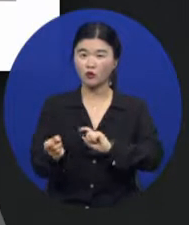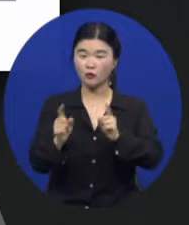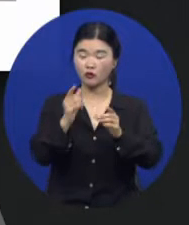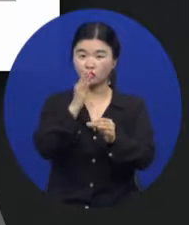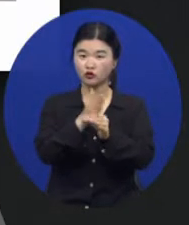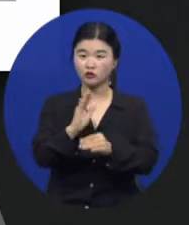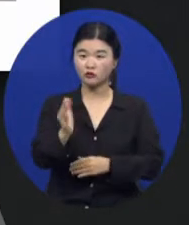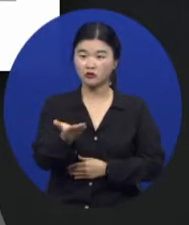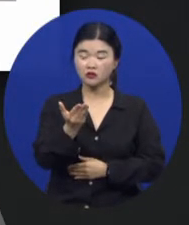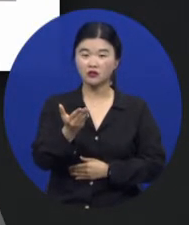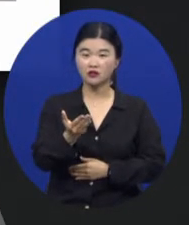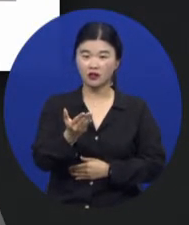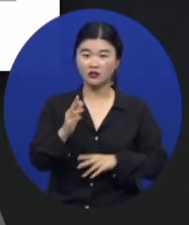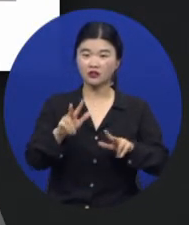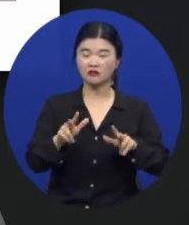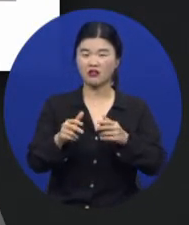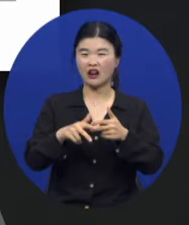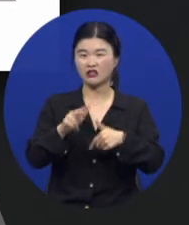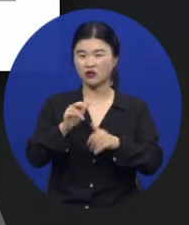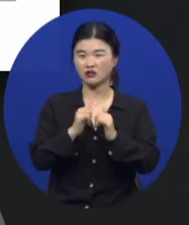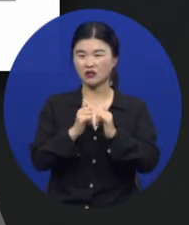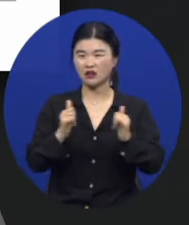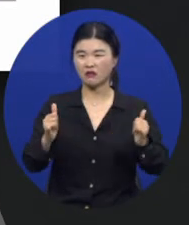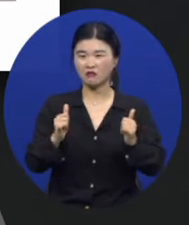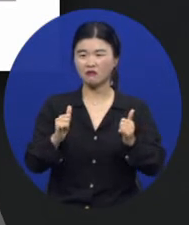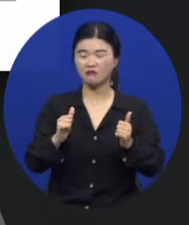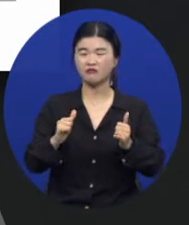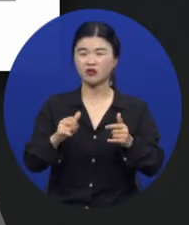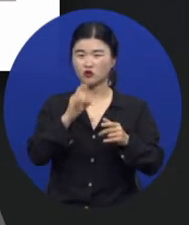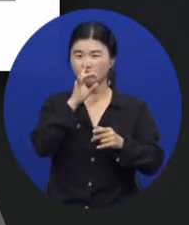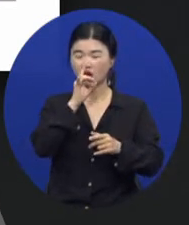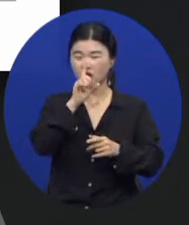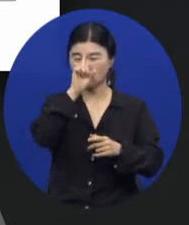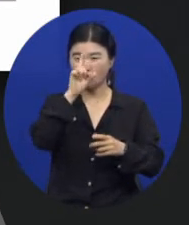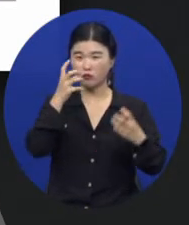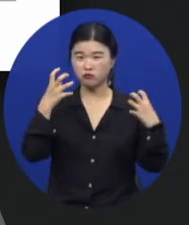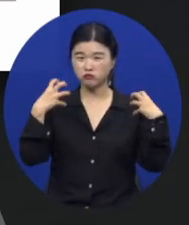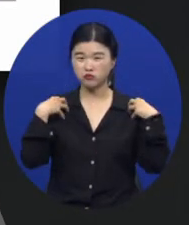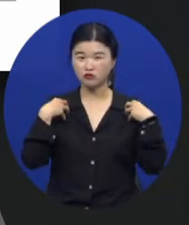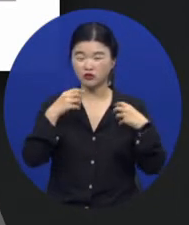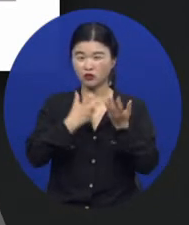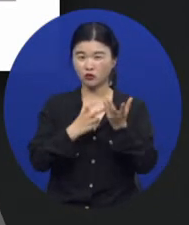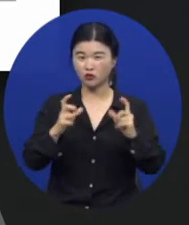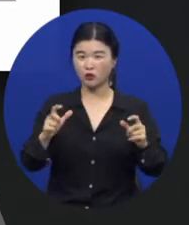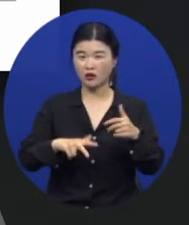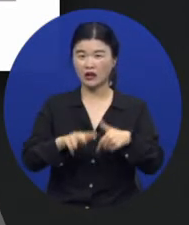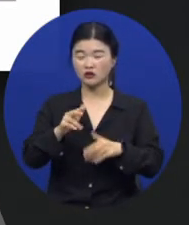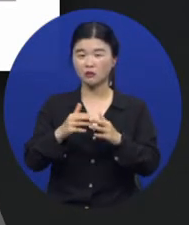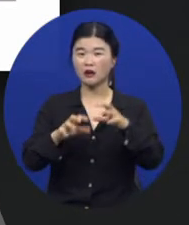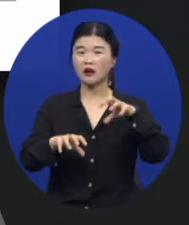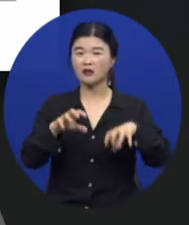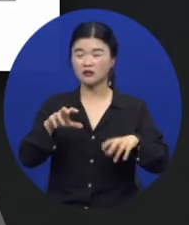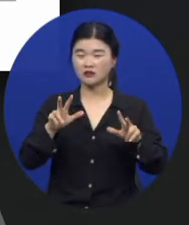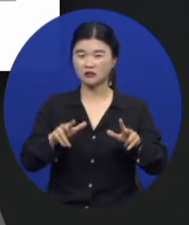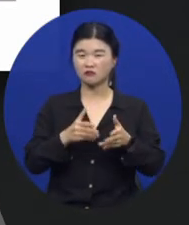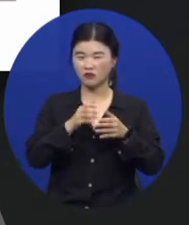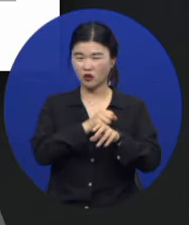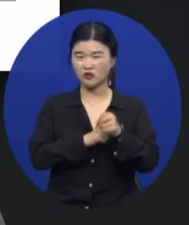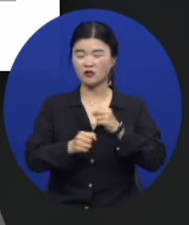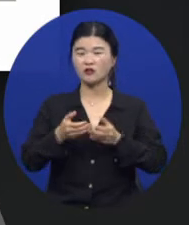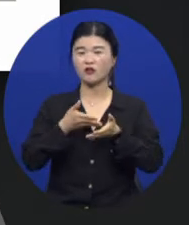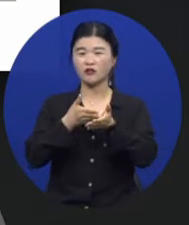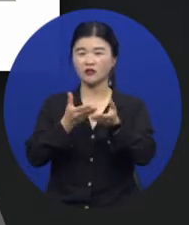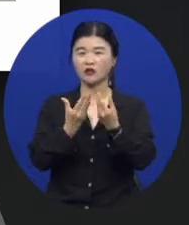둔 협약에는 강정 주민의 사면 복권을 위해 중앙정부와 국회 등에 제주도와 강정마을이 적극 건의한다는